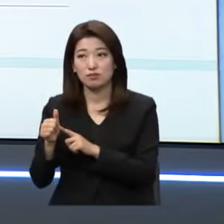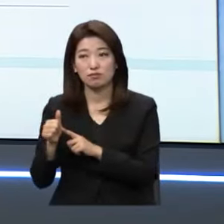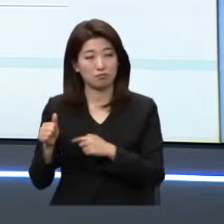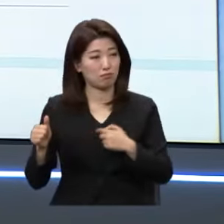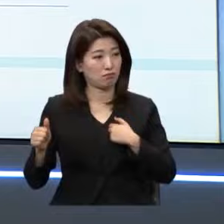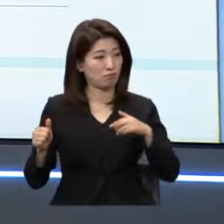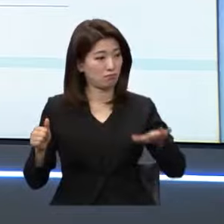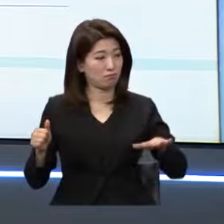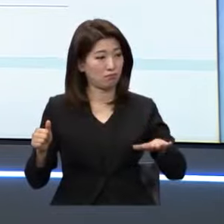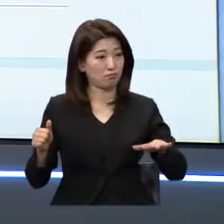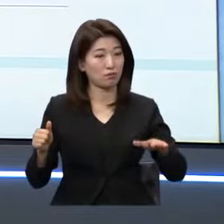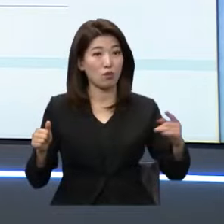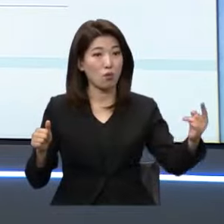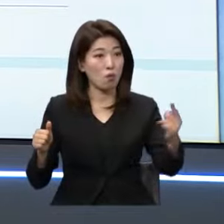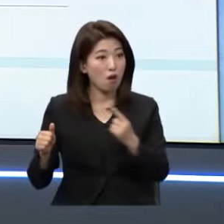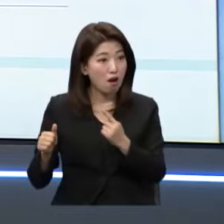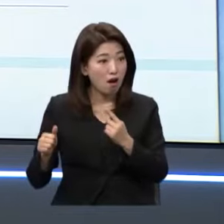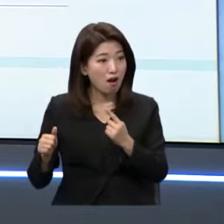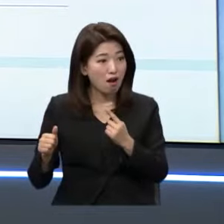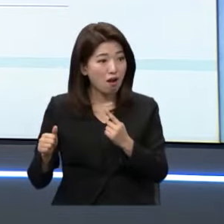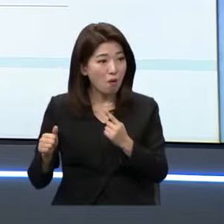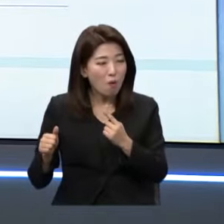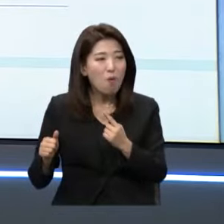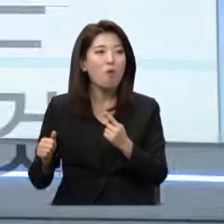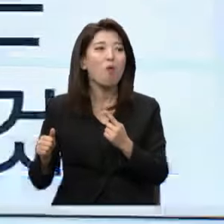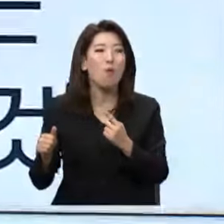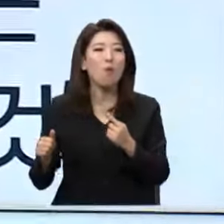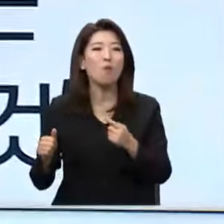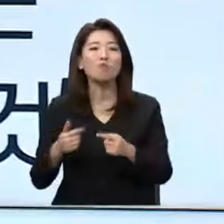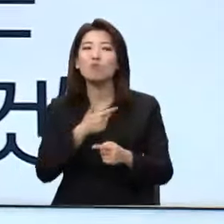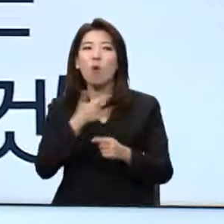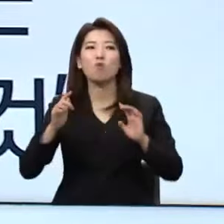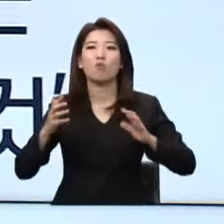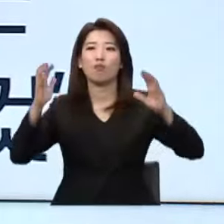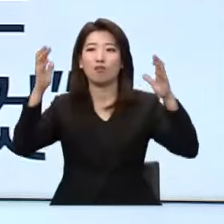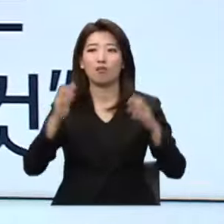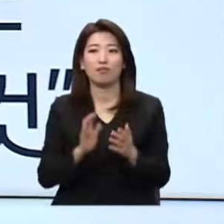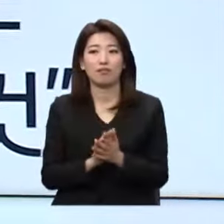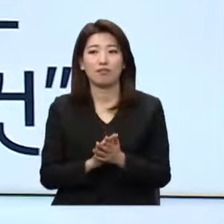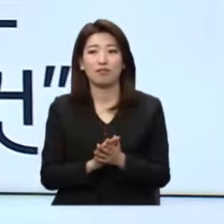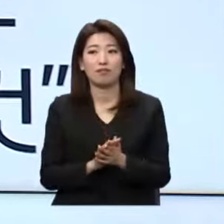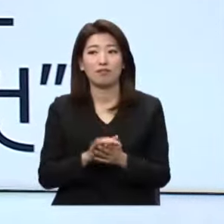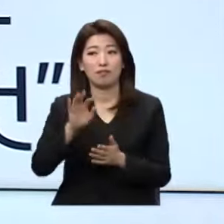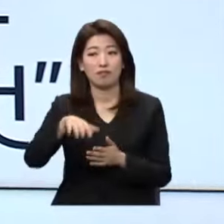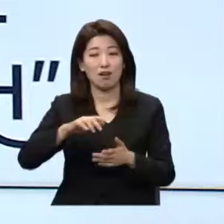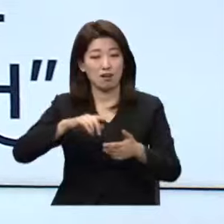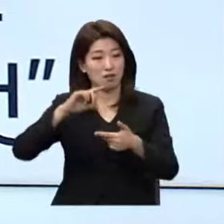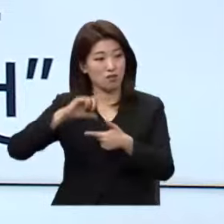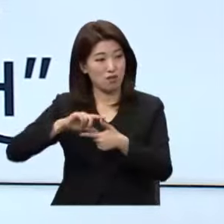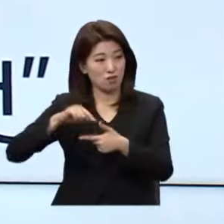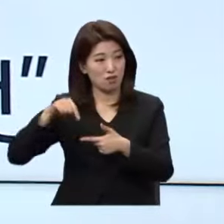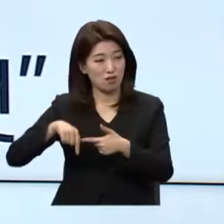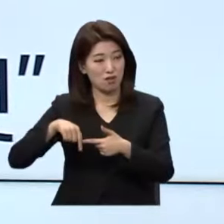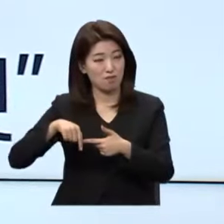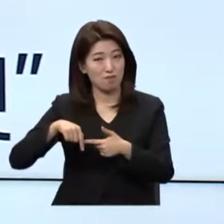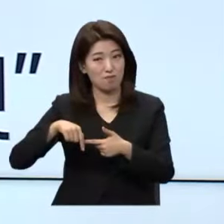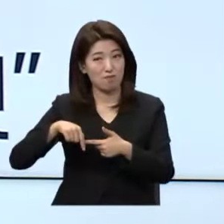부경 에서의 대결은 지역및 모두의 관심을 끌 것이다라고 얘기를 하면서 뭐라고 얘기를